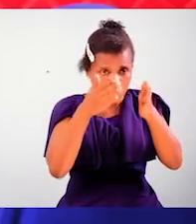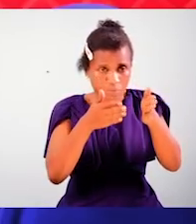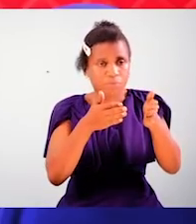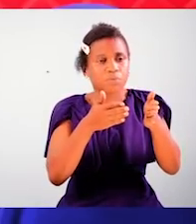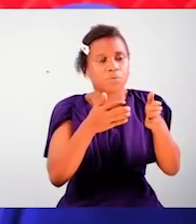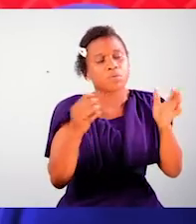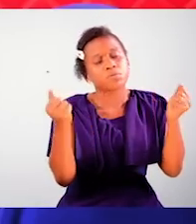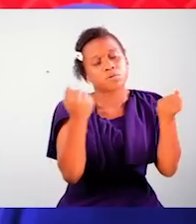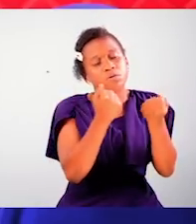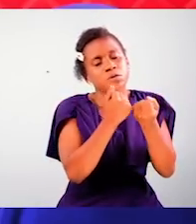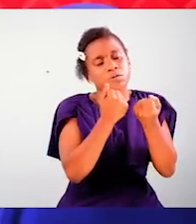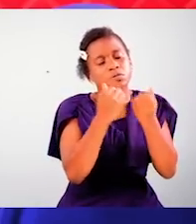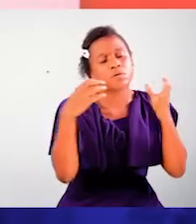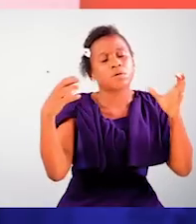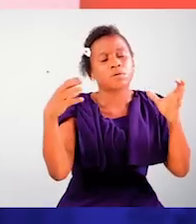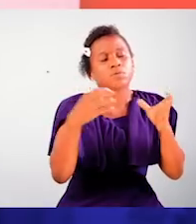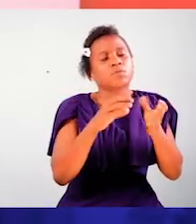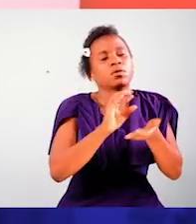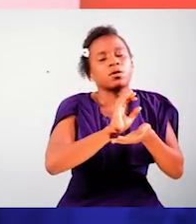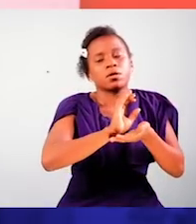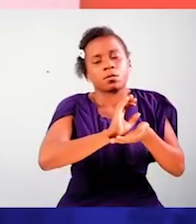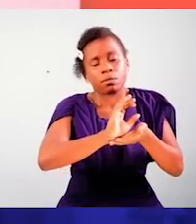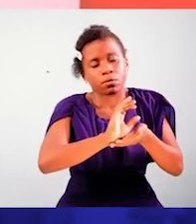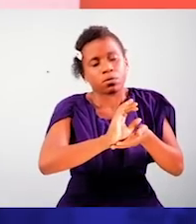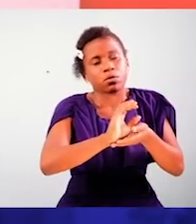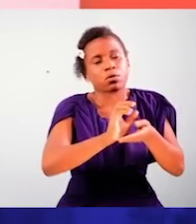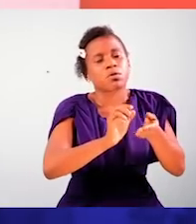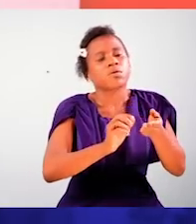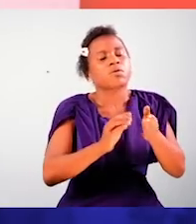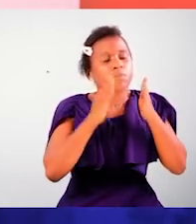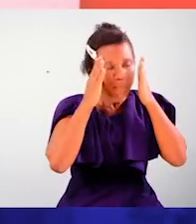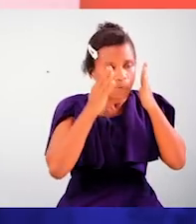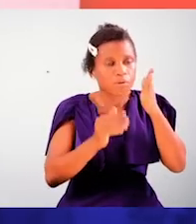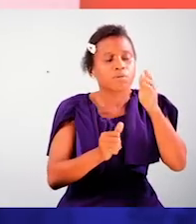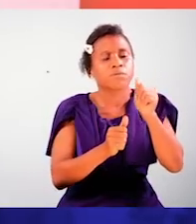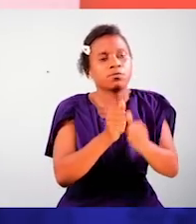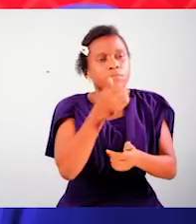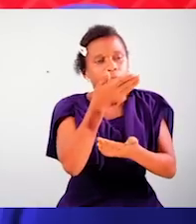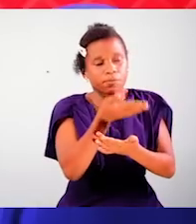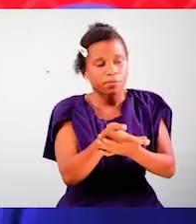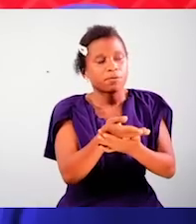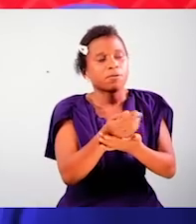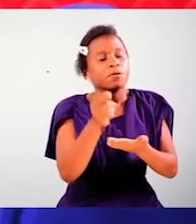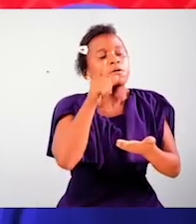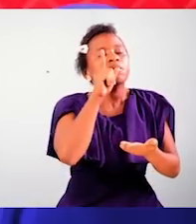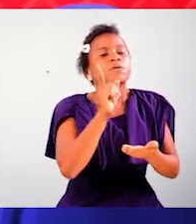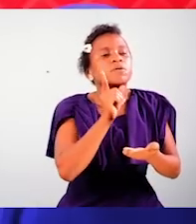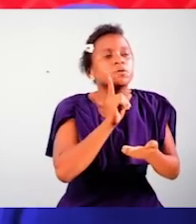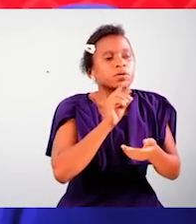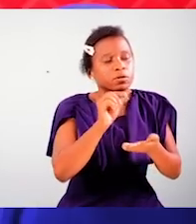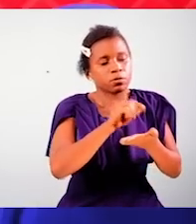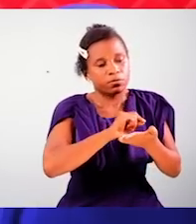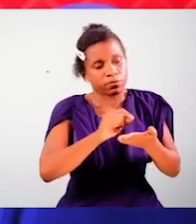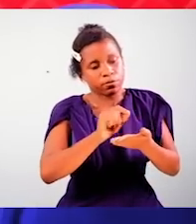ya uchunguzi wa maadili ya viongozi fulani, kwa sababu kwa kila ofisi ambayo imepatikana na haya